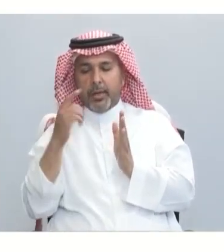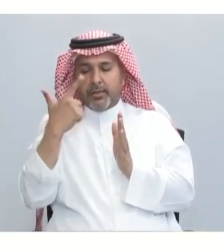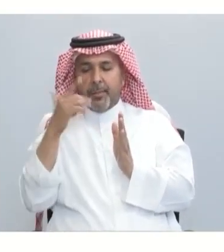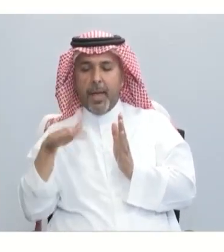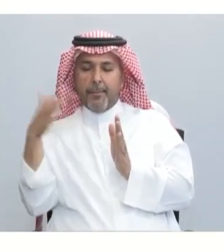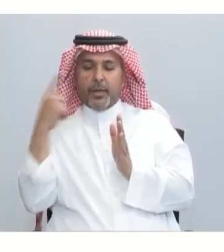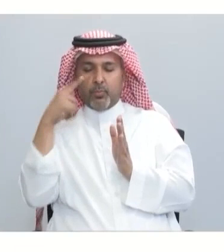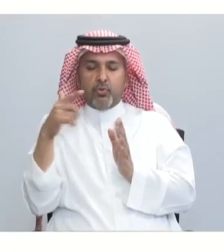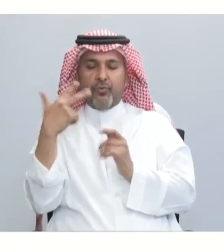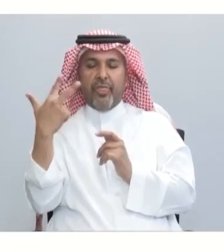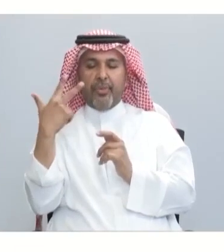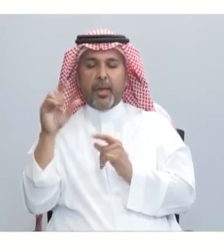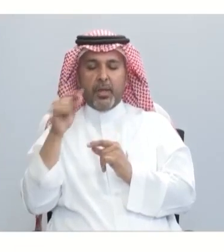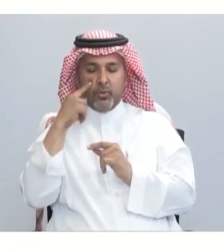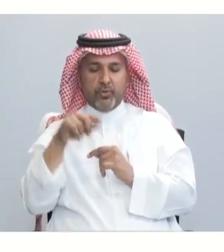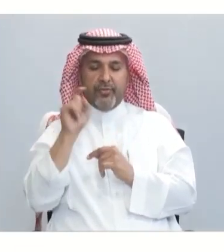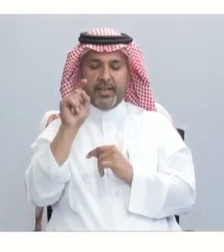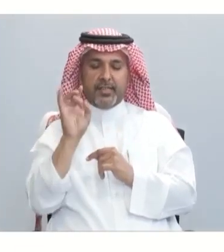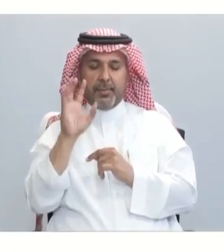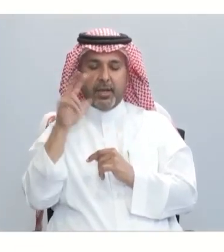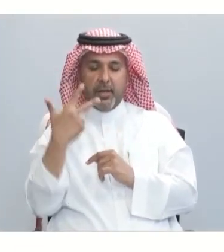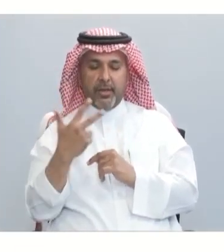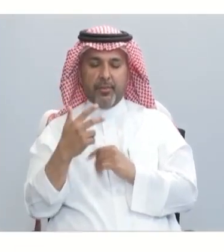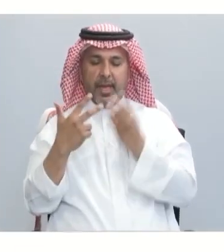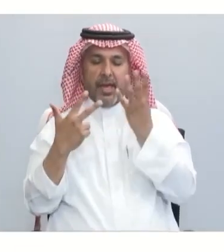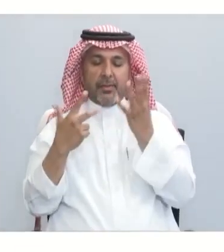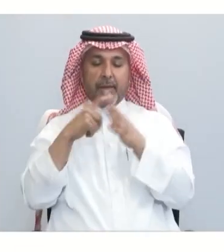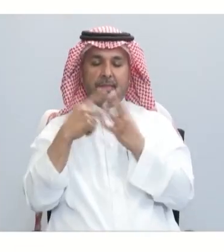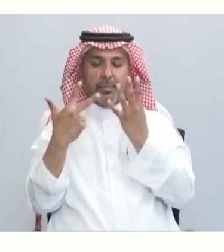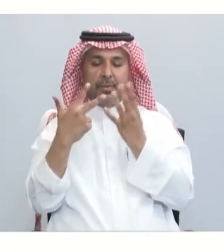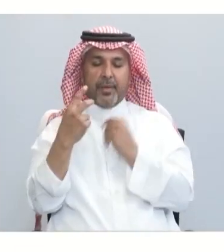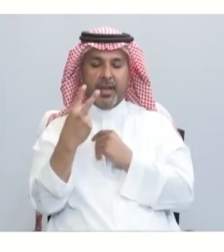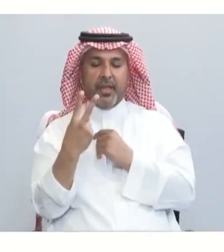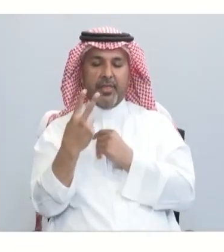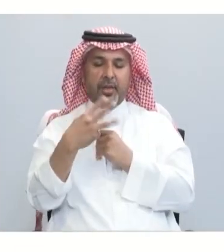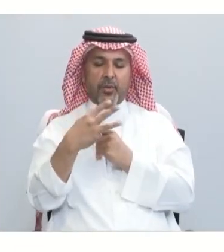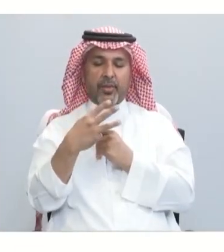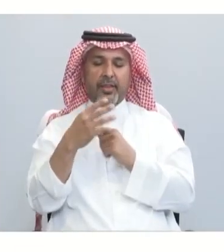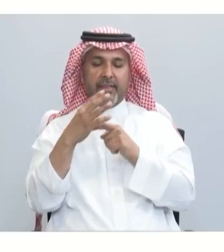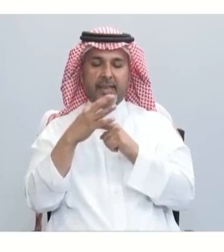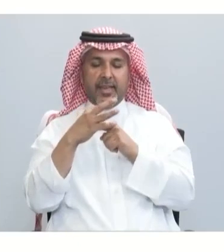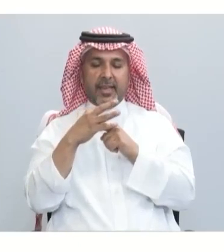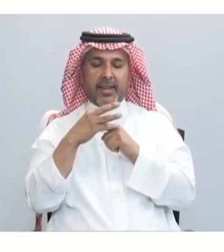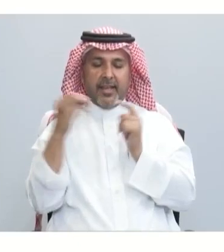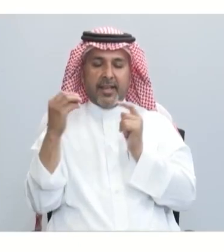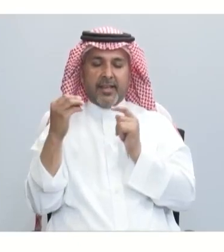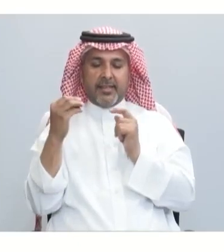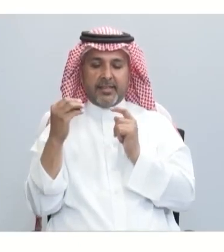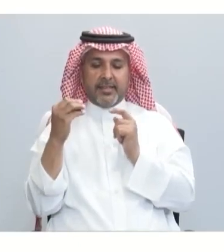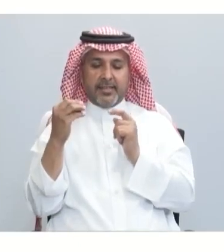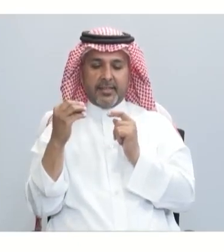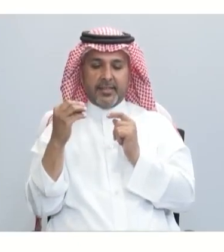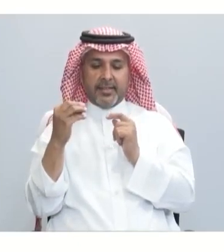8 هل جذر 4 في 8 ناقص 3 اصغر من 5 اسال نفسي